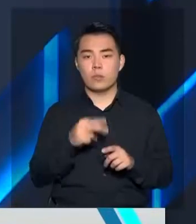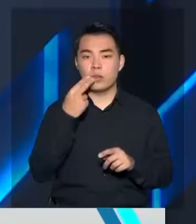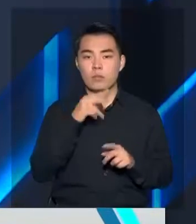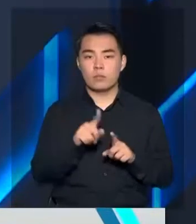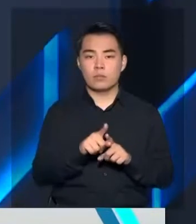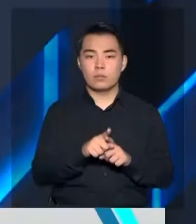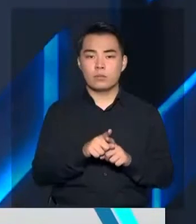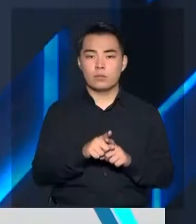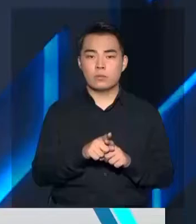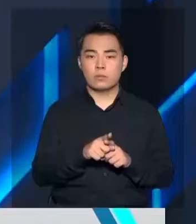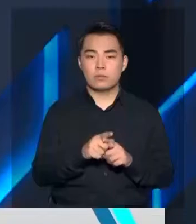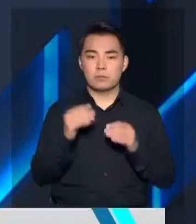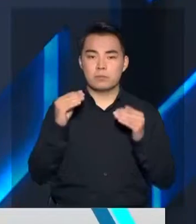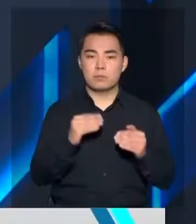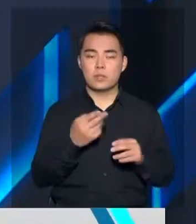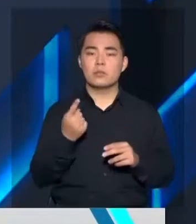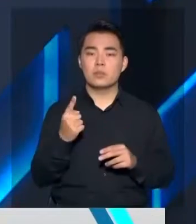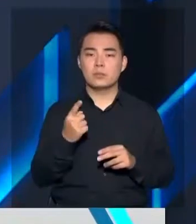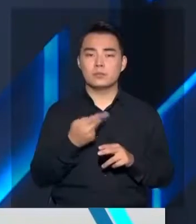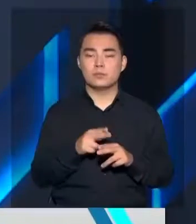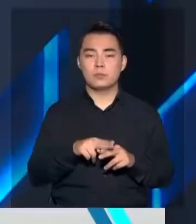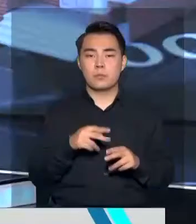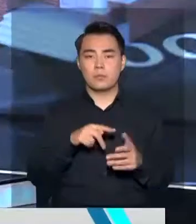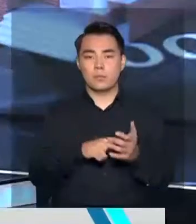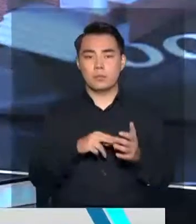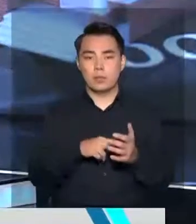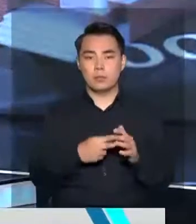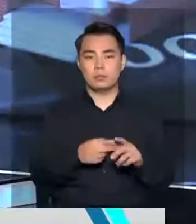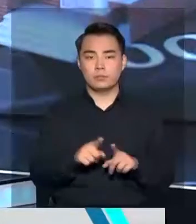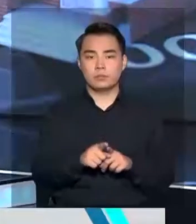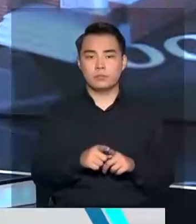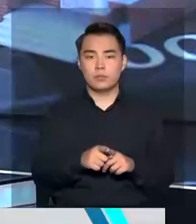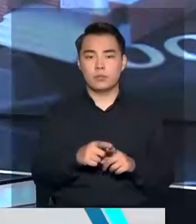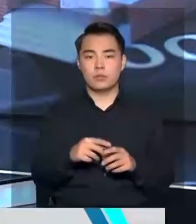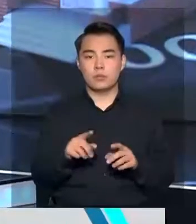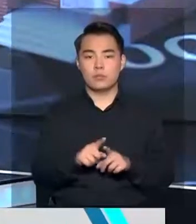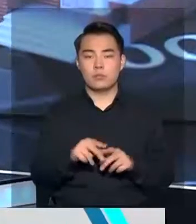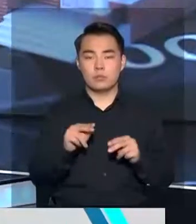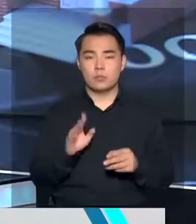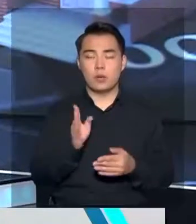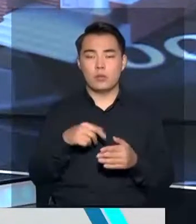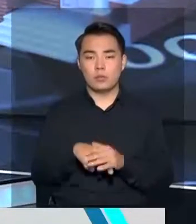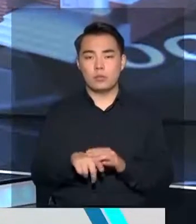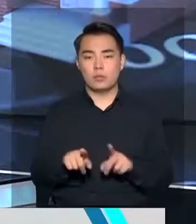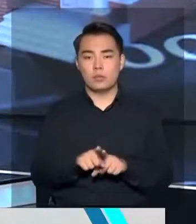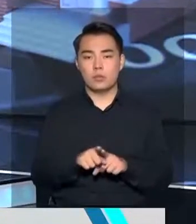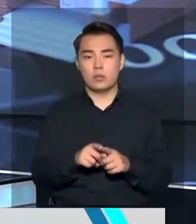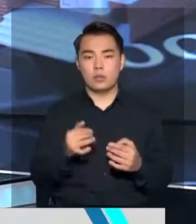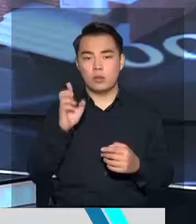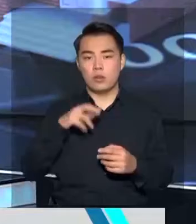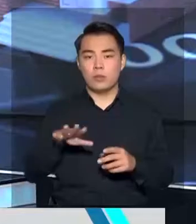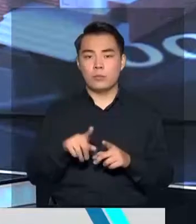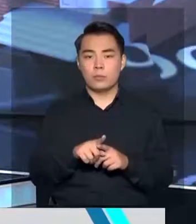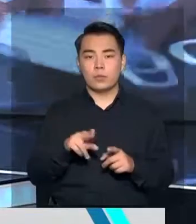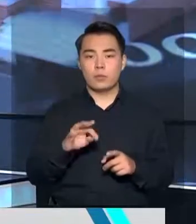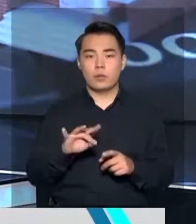мен көктей. Неге олай? Ол мәселе расында орын алған. Өйткені бізде бүгінгі таңда мемлекеттік